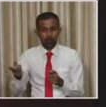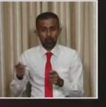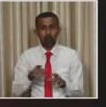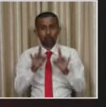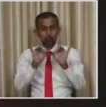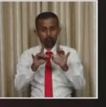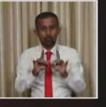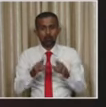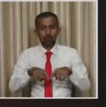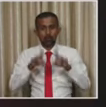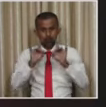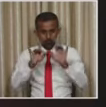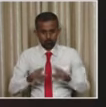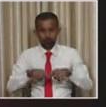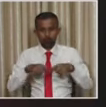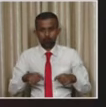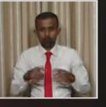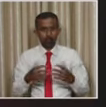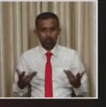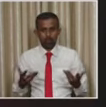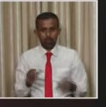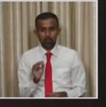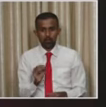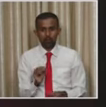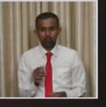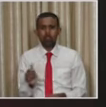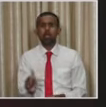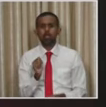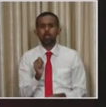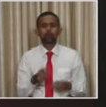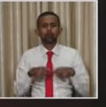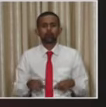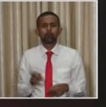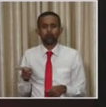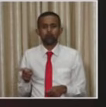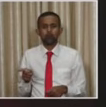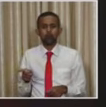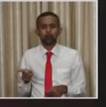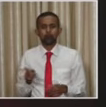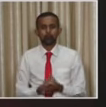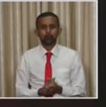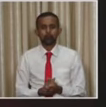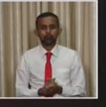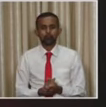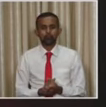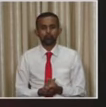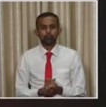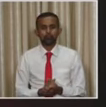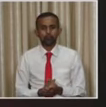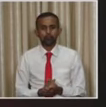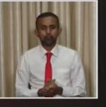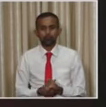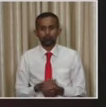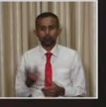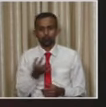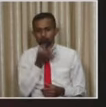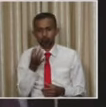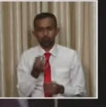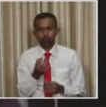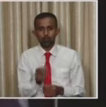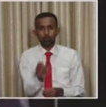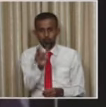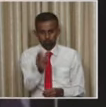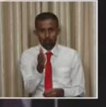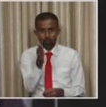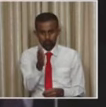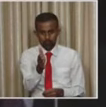එවැනි වියදමක් කරන්නේ නැත්තම් හරිද මේ මොනවටද වියදම් කරන්න කියන්නේ? ඒක සමාන චෝදනාවක් කරේ නෑ නෑ නෑ. ඒ කියන්නේ